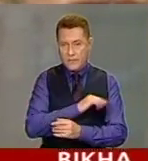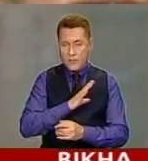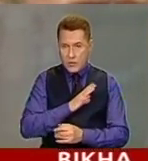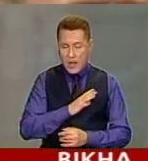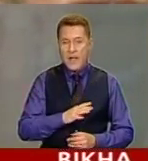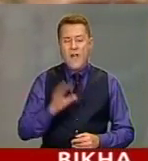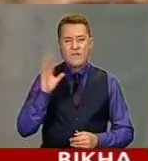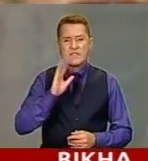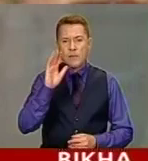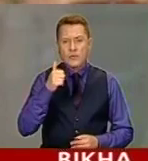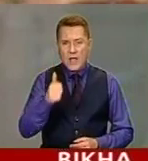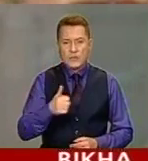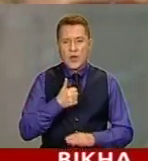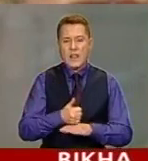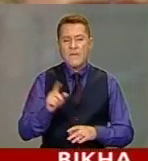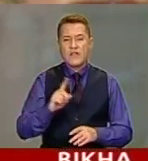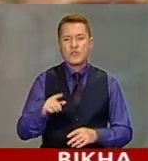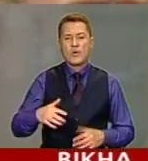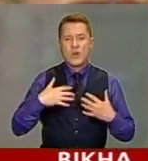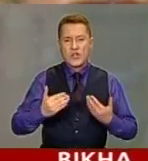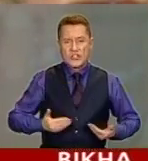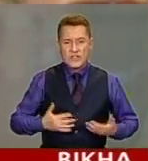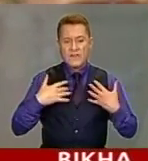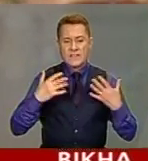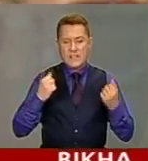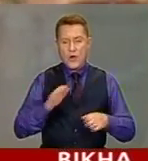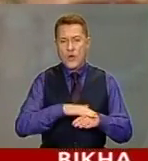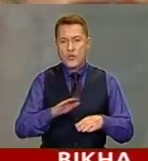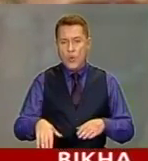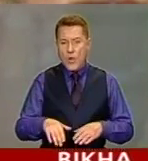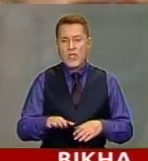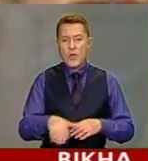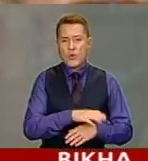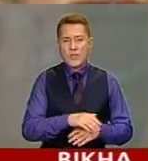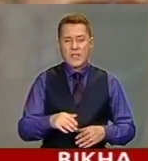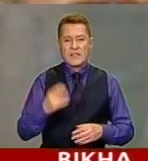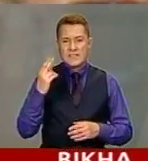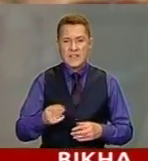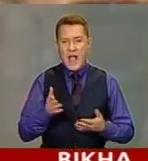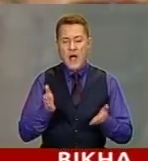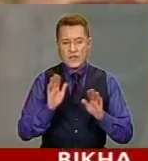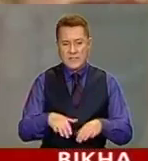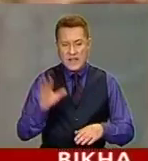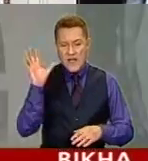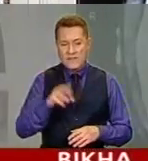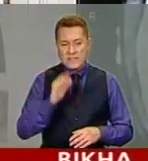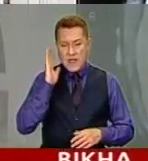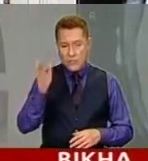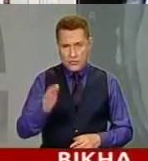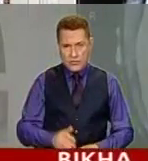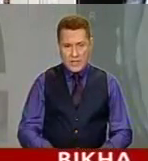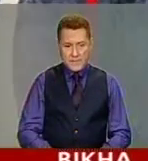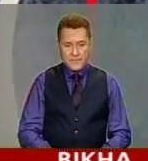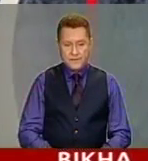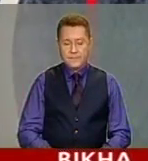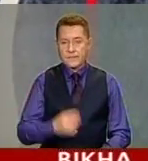буде хорошо. Головне, що ти живий, що ти здоровий, ноги, руки цілі є. Кажу, а остальне, синок, все буде. Та єдине, перед